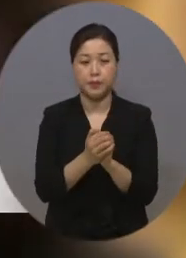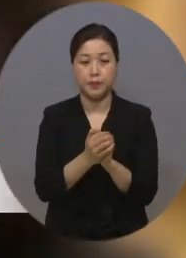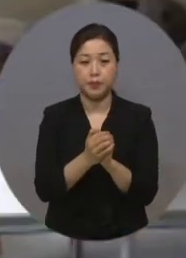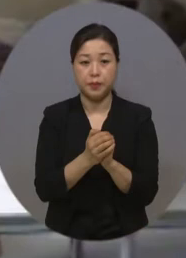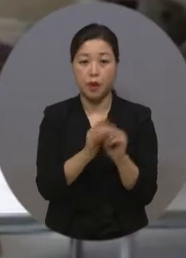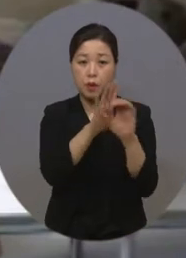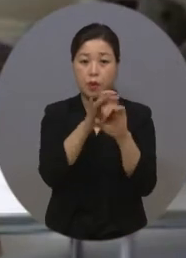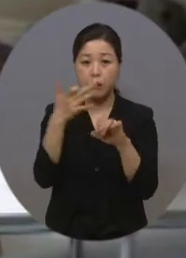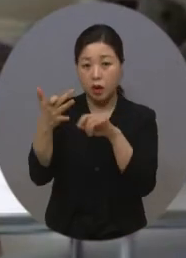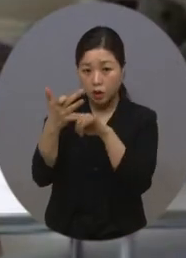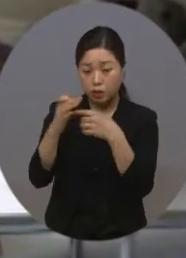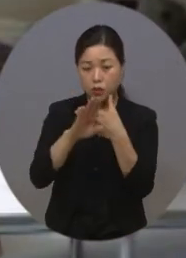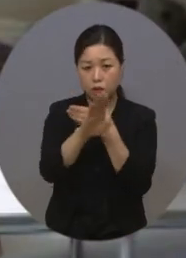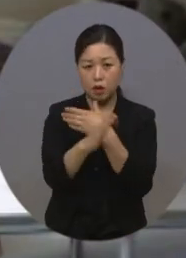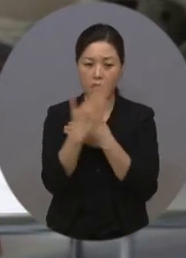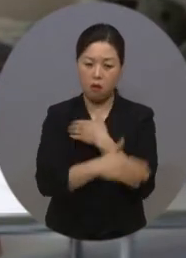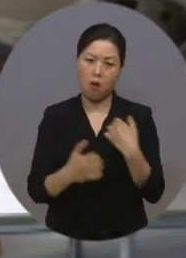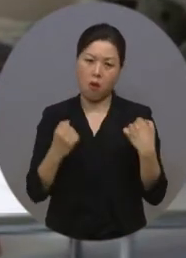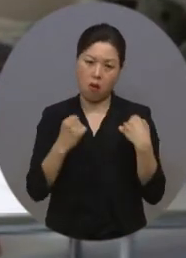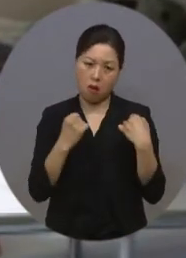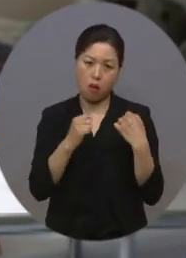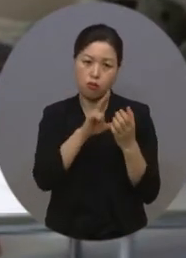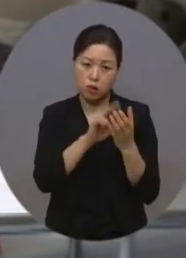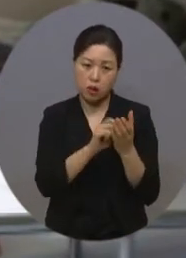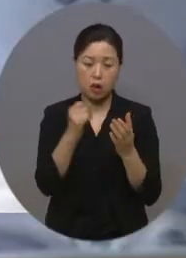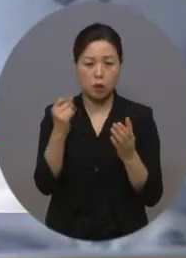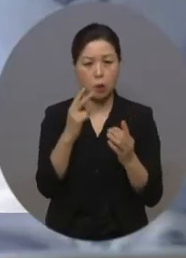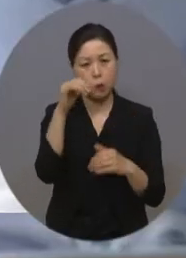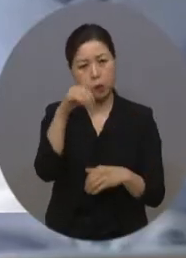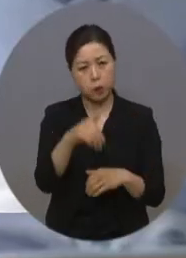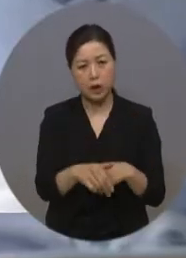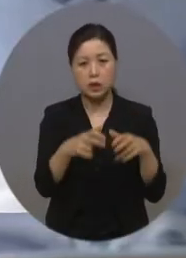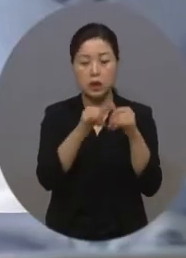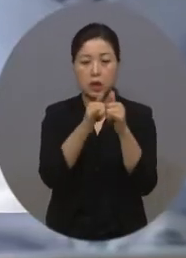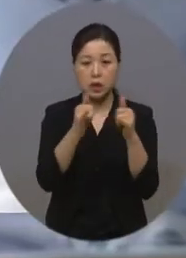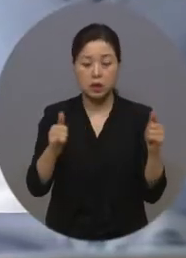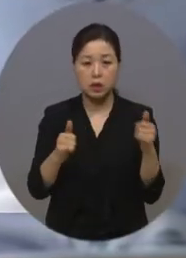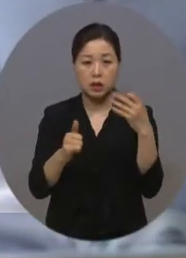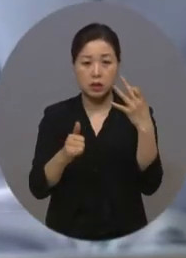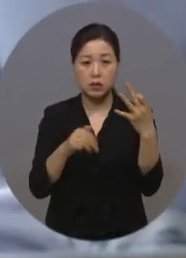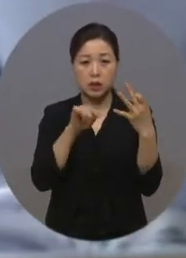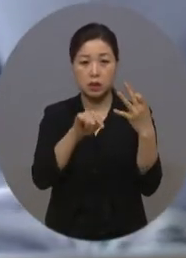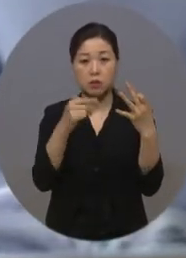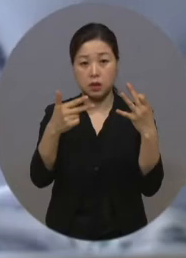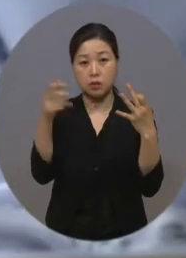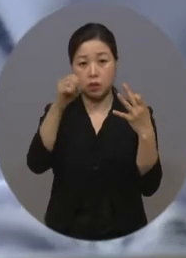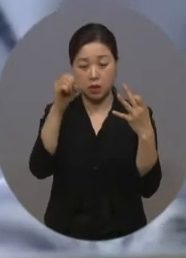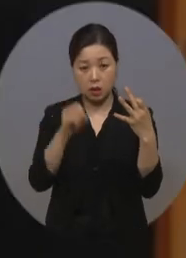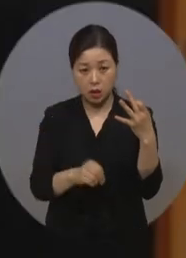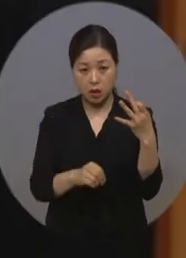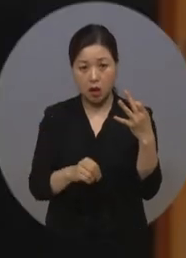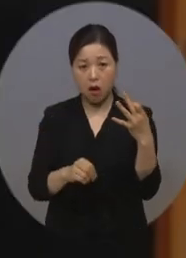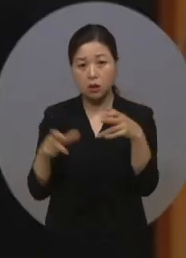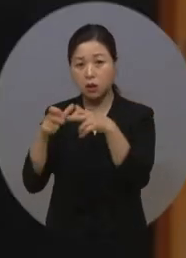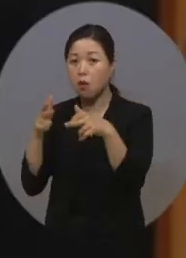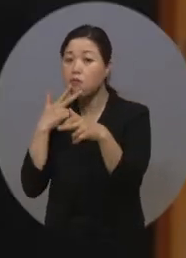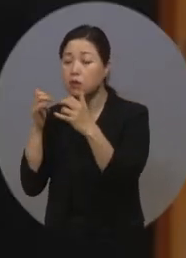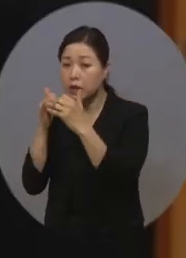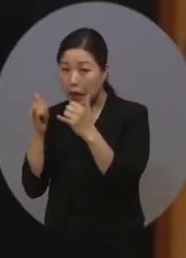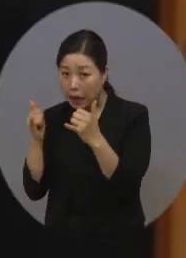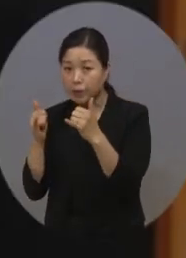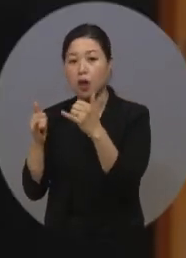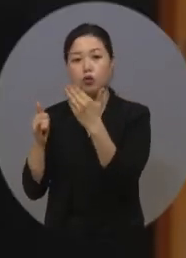건강 문제가 발생하거나 악화된 장애인은 14.7% 로 비장애인 9009 퍼센트 보다